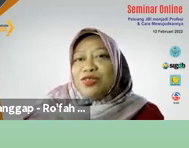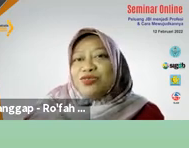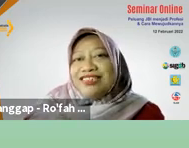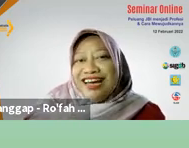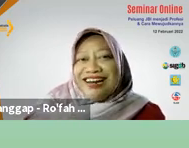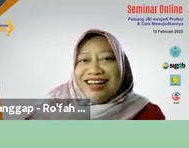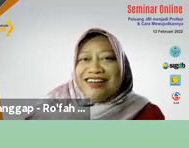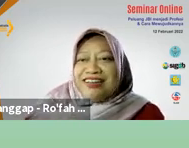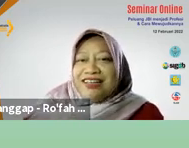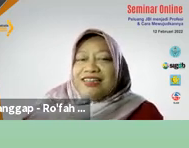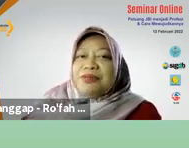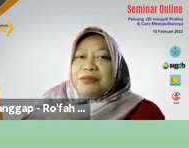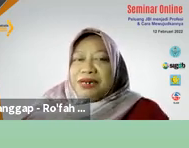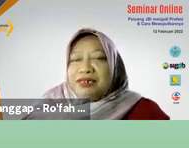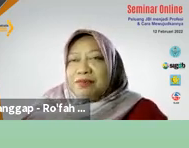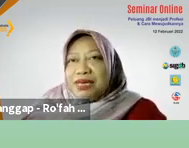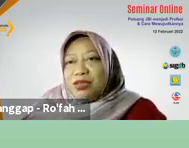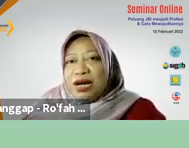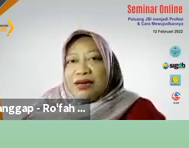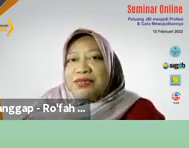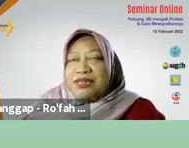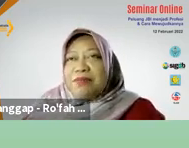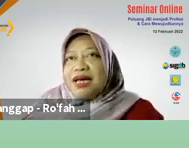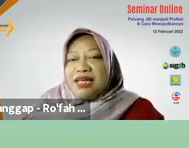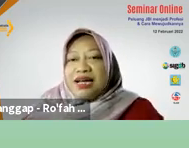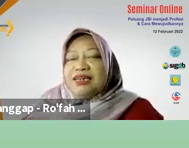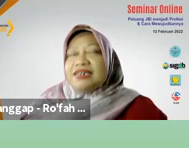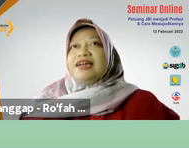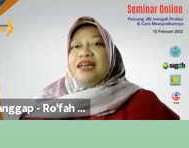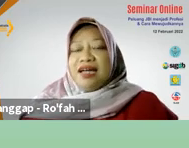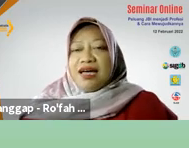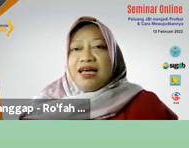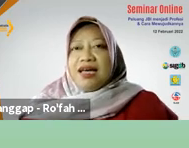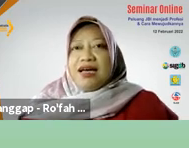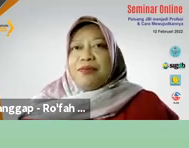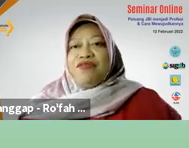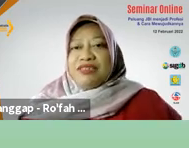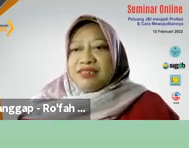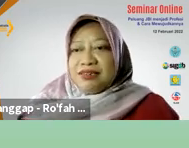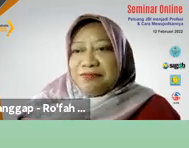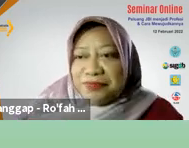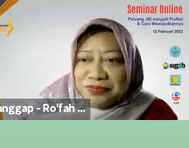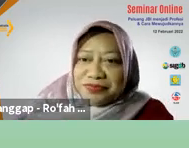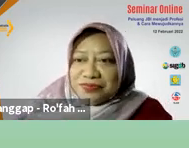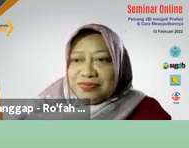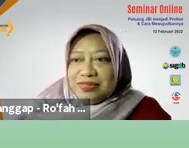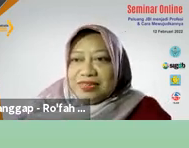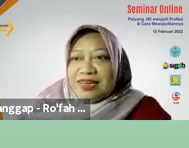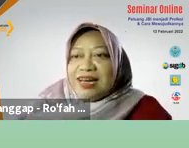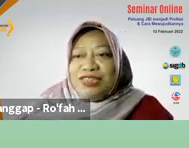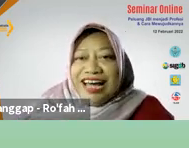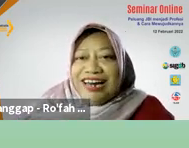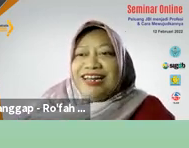satu-satunya cara temen-temen DP itu akan bisa mengatakan ini adalah Prof Hai